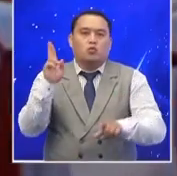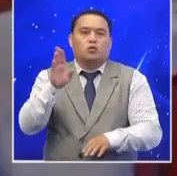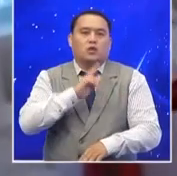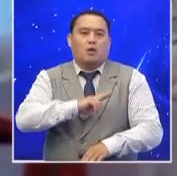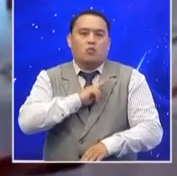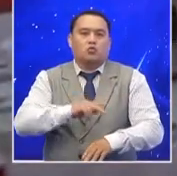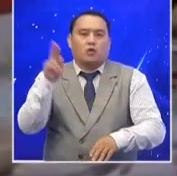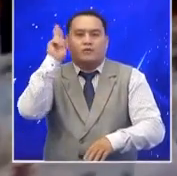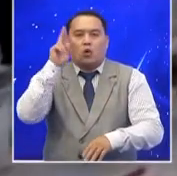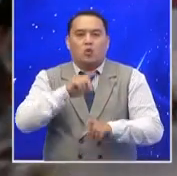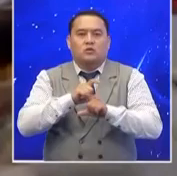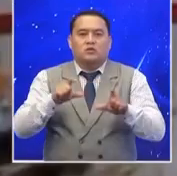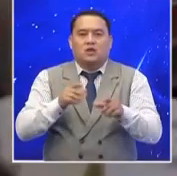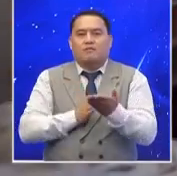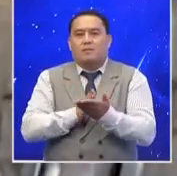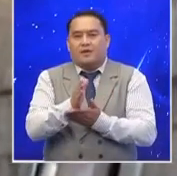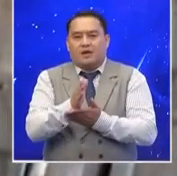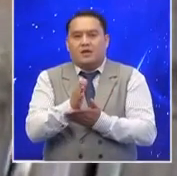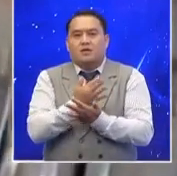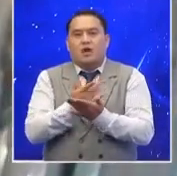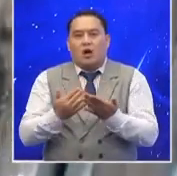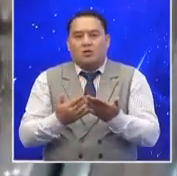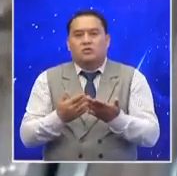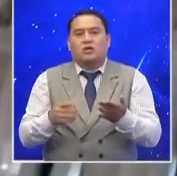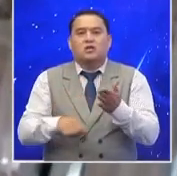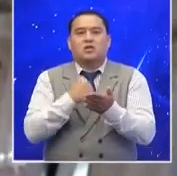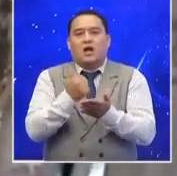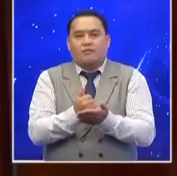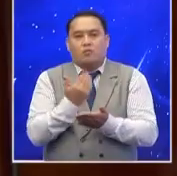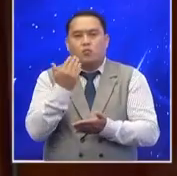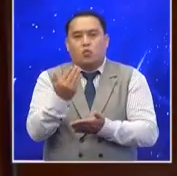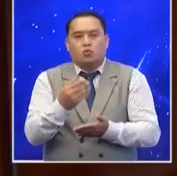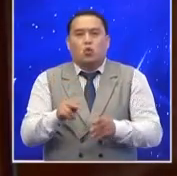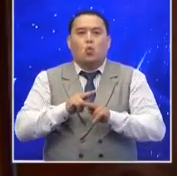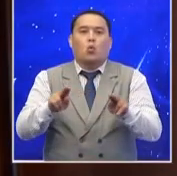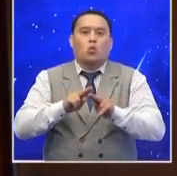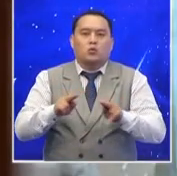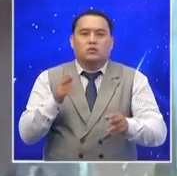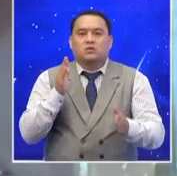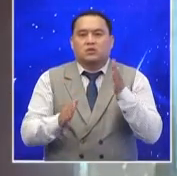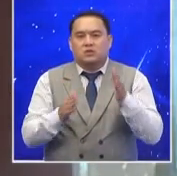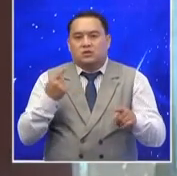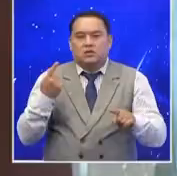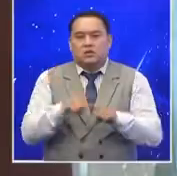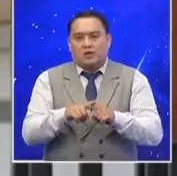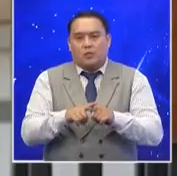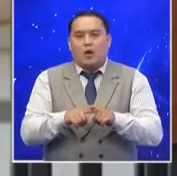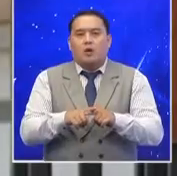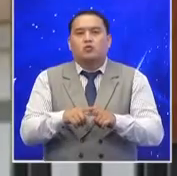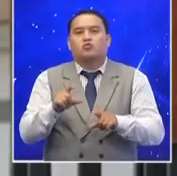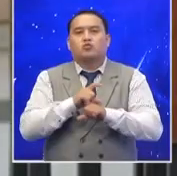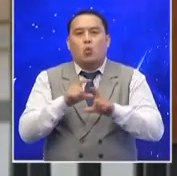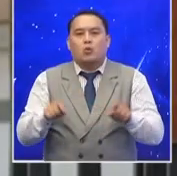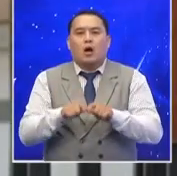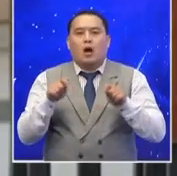будет работать в инженерно-цифровом направлении. Наряду с основными предметами здесь будут преподавать робототехнику и IT-технологии. Поскольку